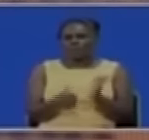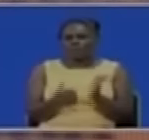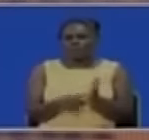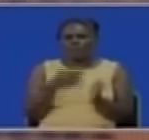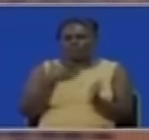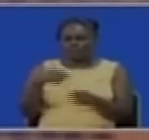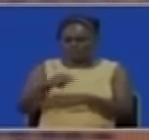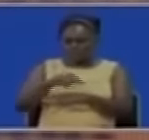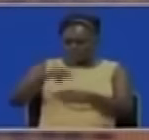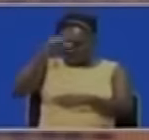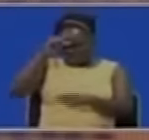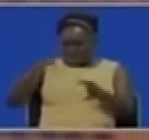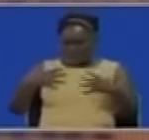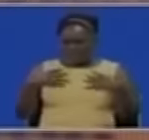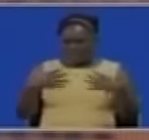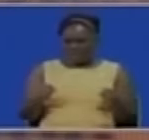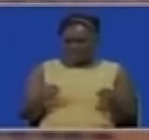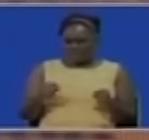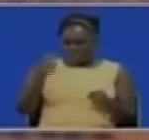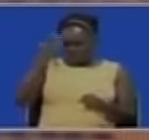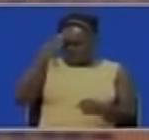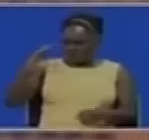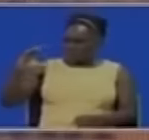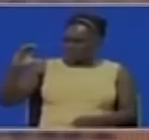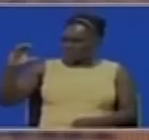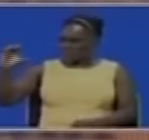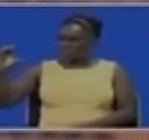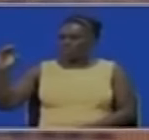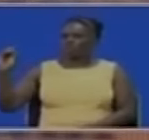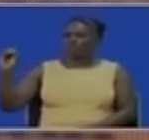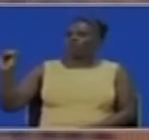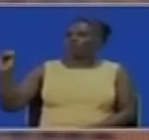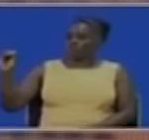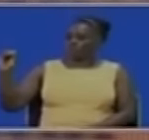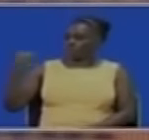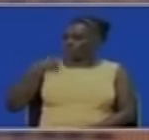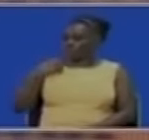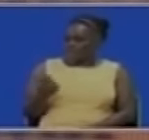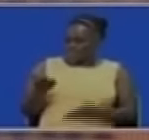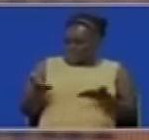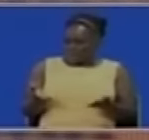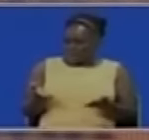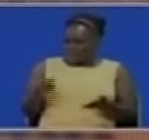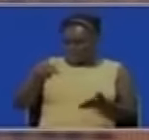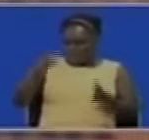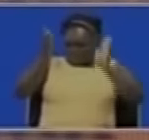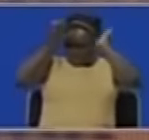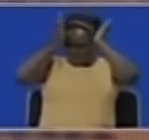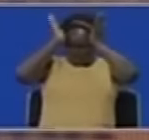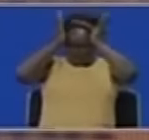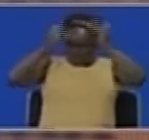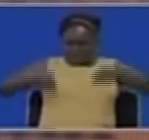kusikizwa na serikali. Maafisa wa afya ambao hufahamika kwa Kiingereza kama clinical officers wanasema punda sasa amechoka. Wakati huu